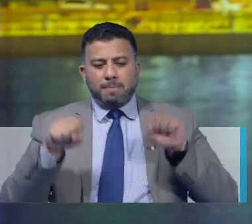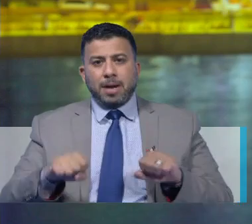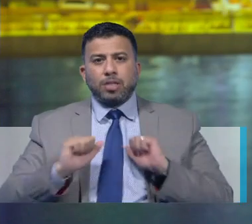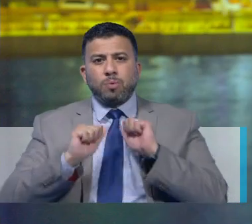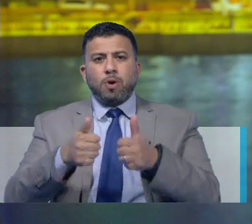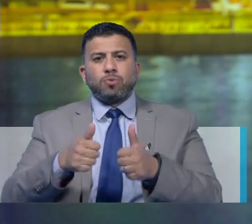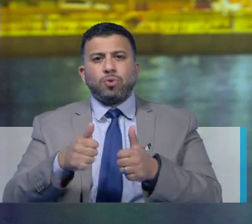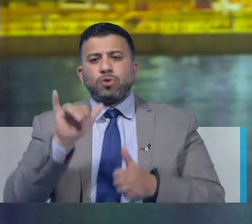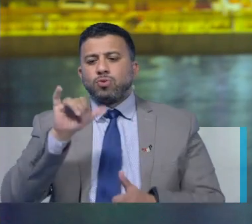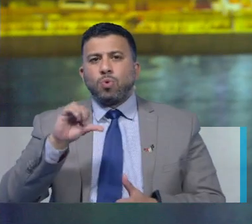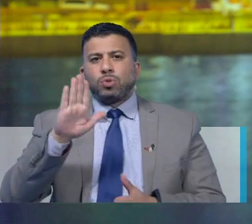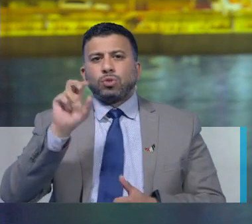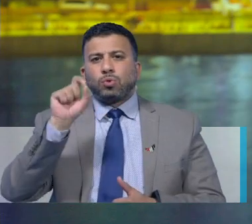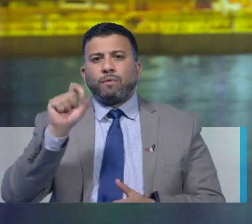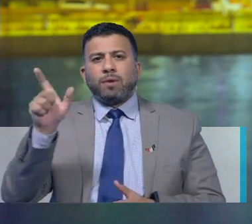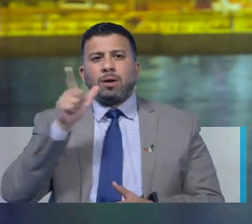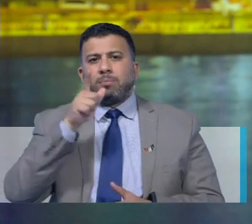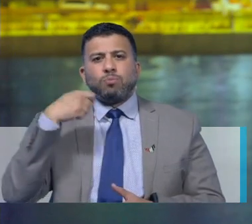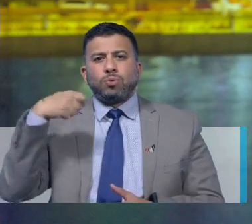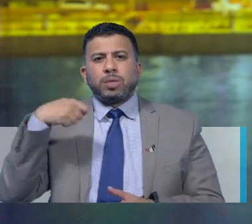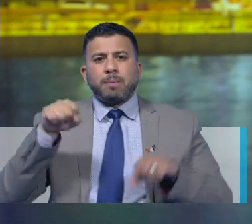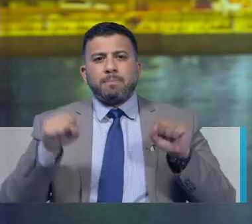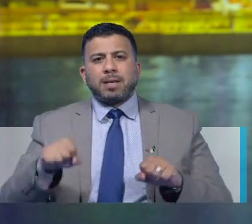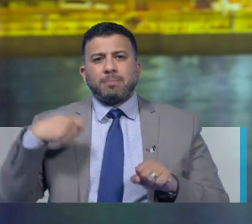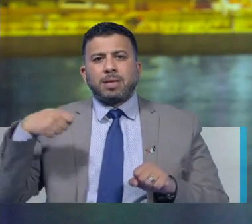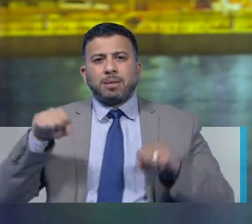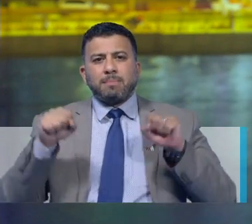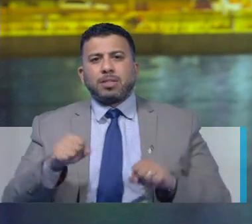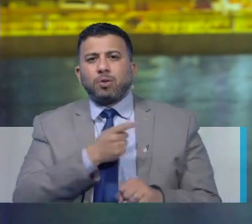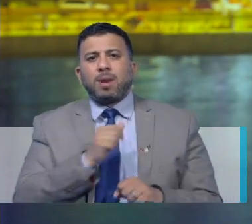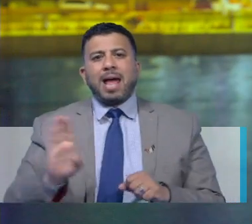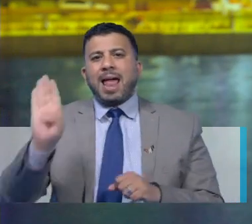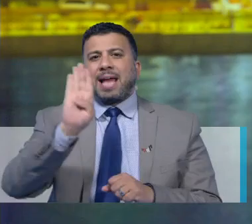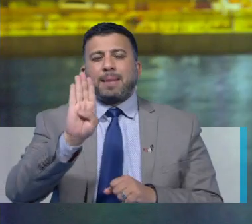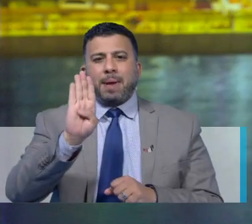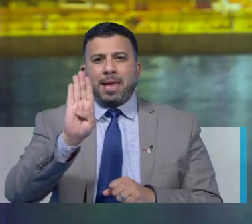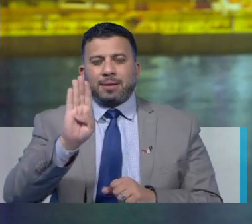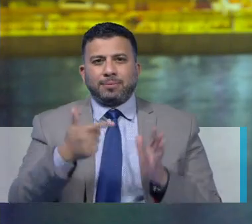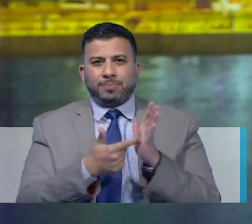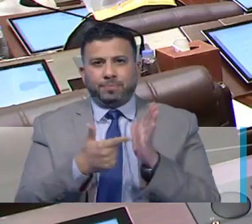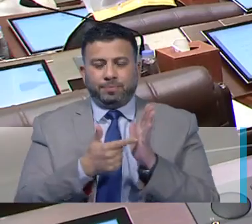المجلس وبحضور يوسف يعقوب المنصوري مدير مكتب رئيس مجلس أمناء الأكاديمية.